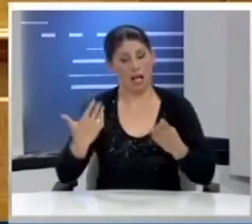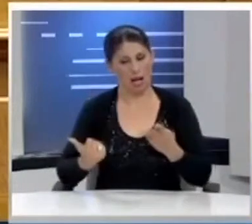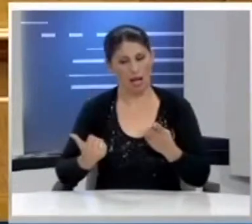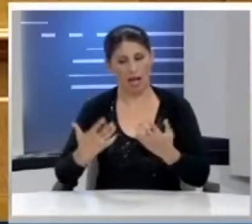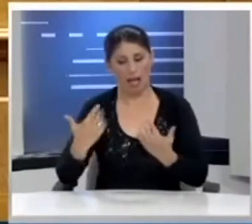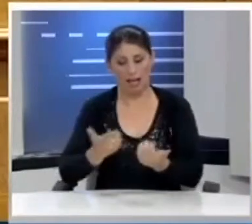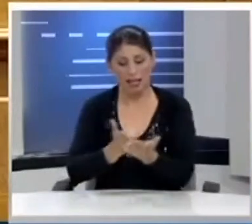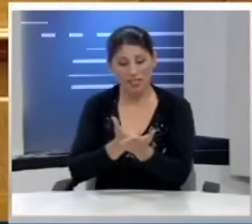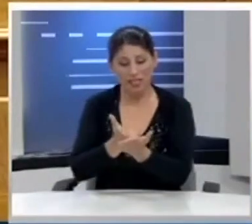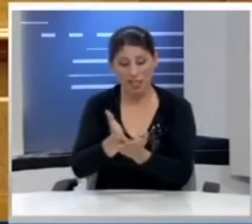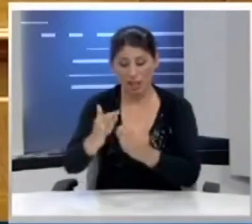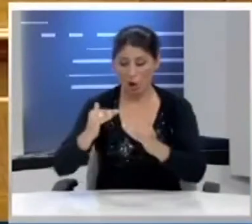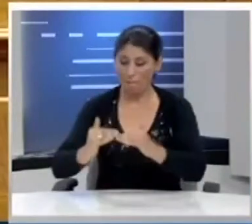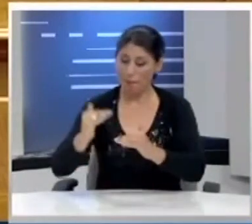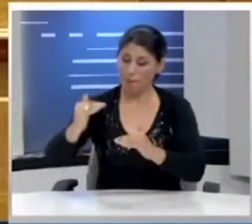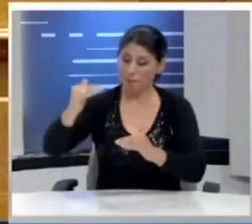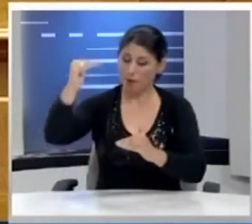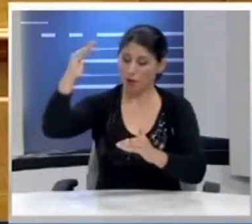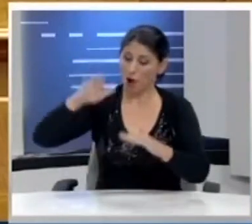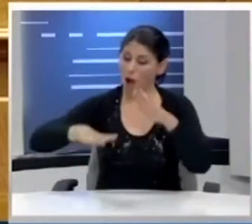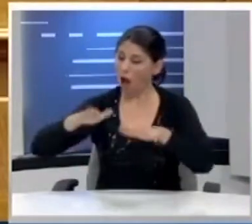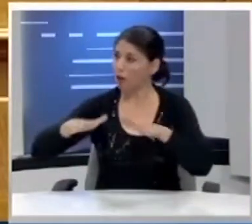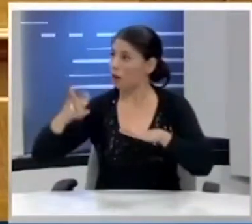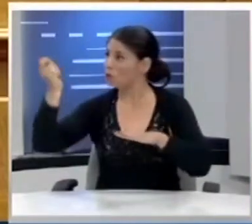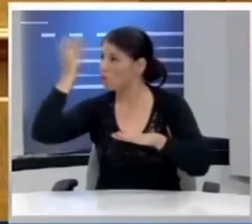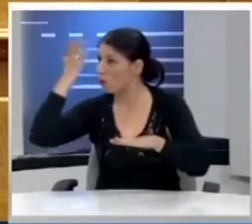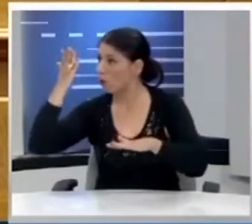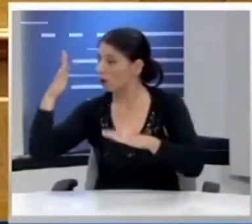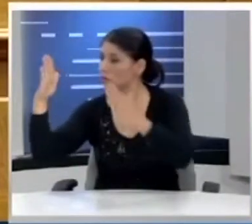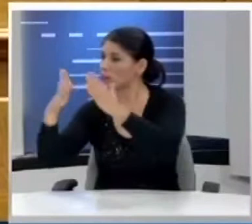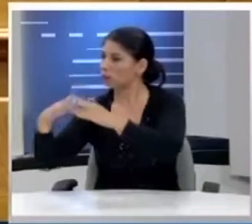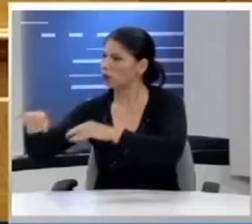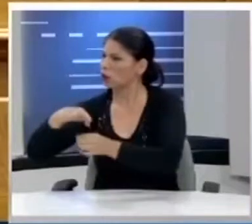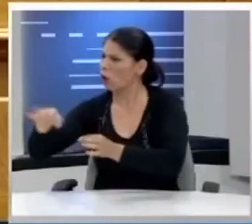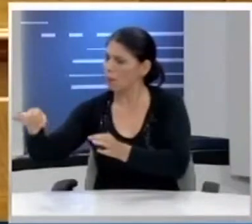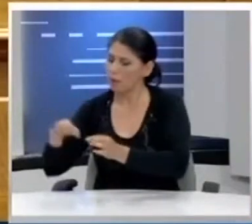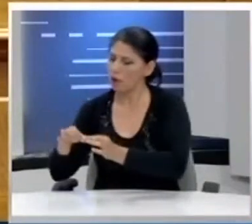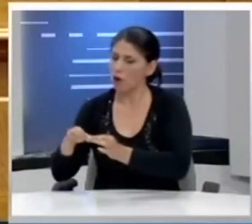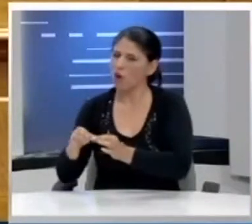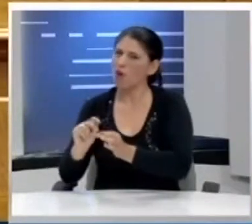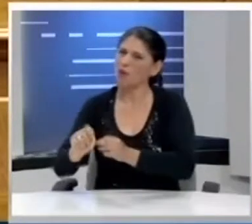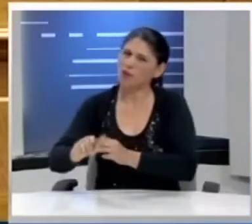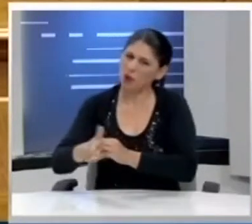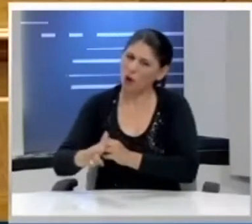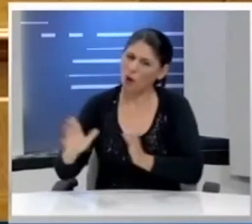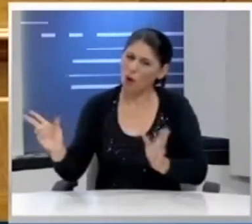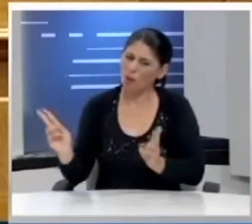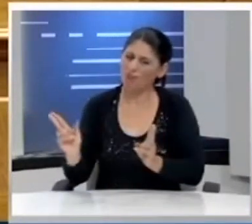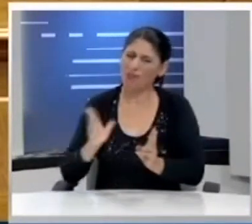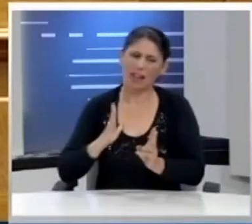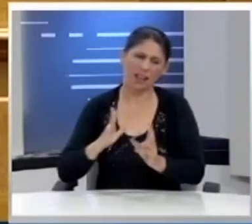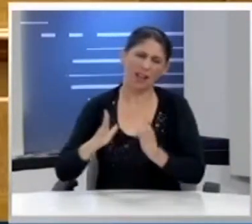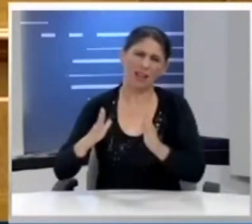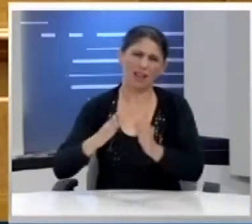δίκαια ανάλογα με την αξία του ακινήτου. Στις μικρές ιδιοκτησίες μέχρι 60.000 ευρώ